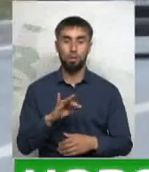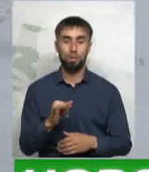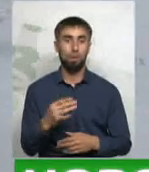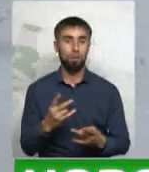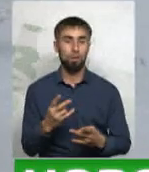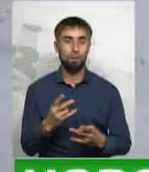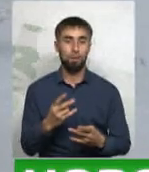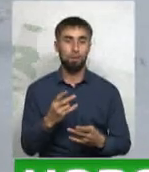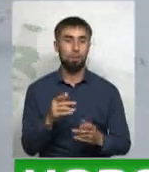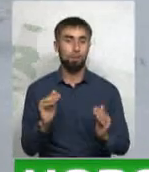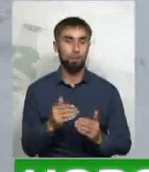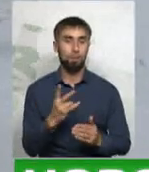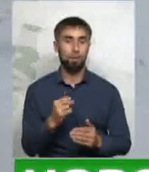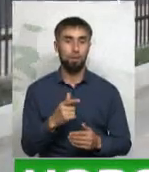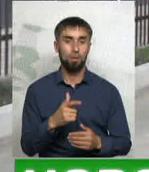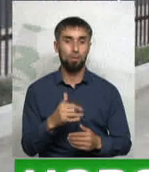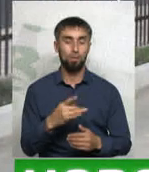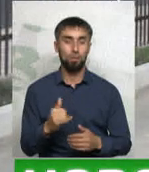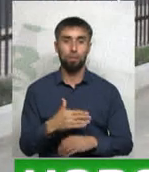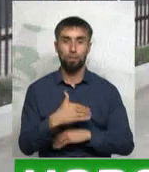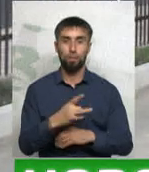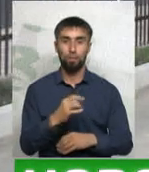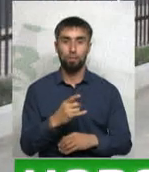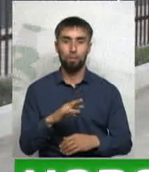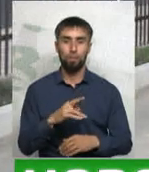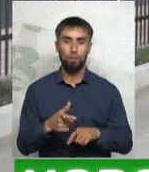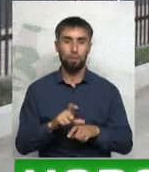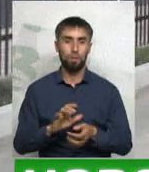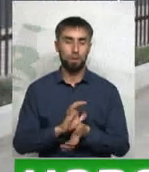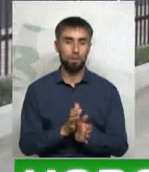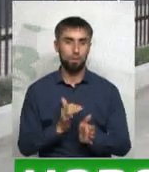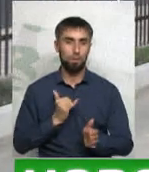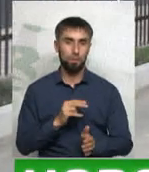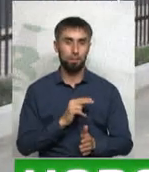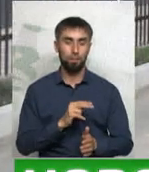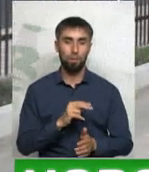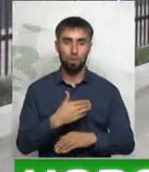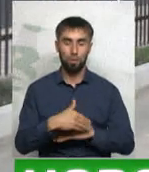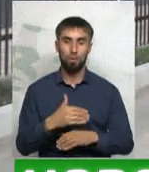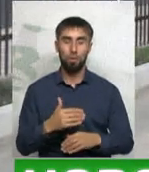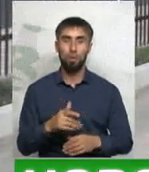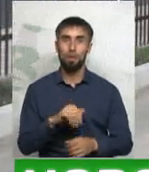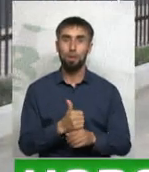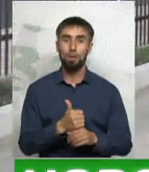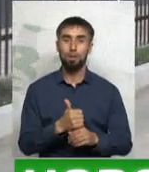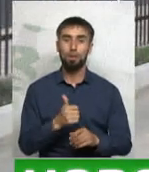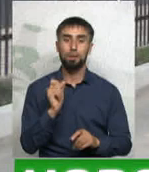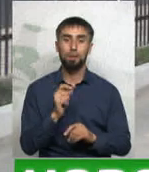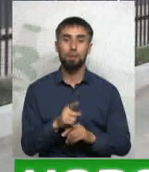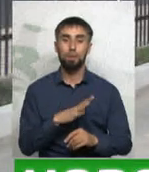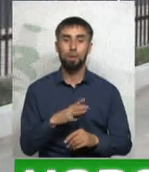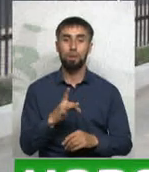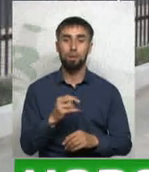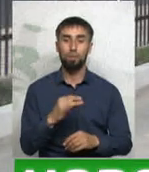должна значительно снизить на нее нагрузку. Улица Рабочая у нас очень загруженная улица. И наша была основная задача – разгрузить улицу